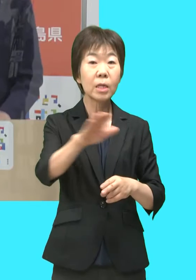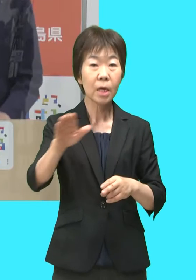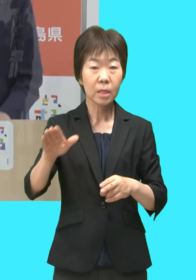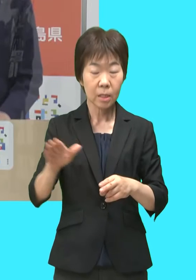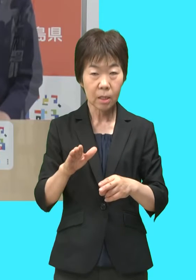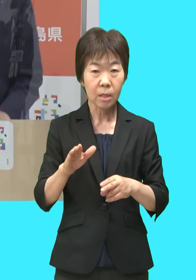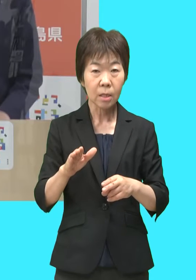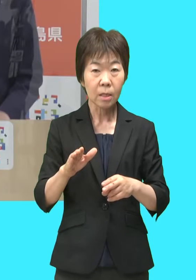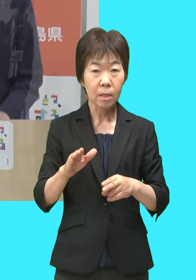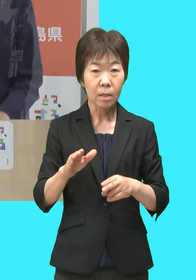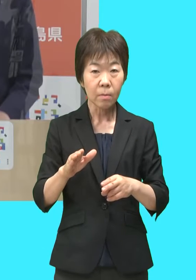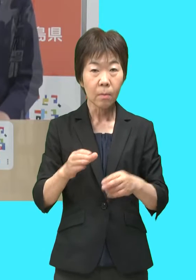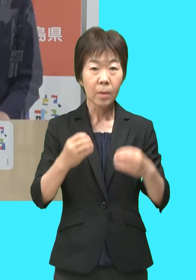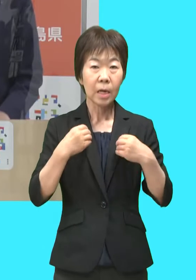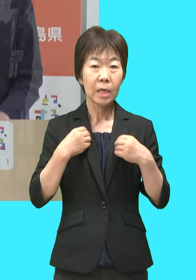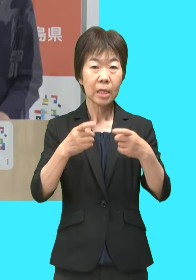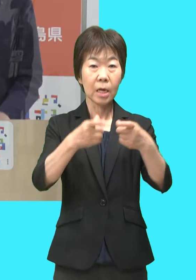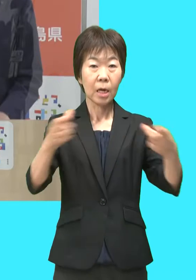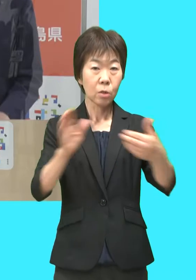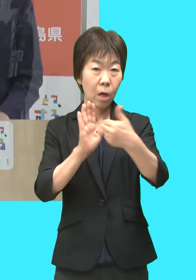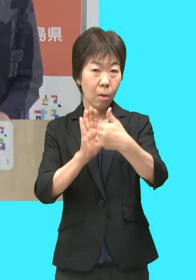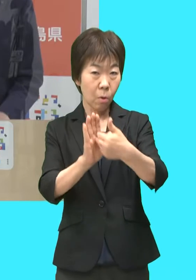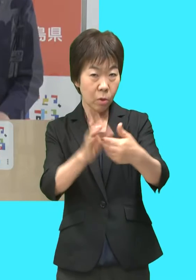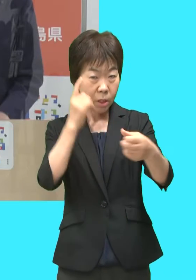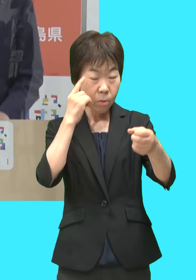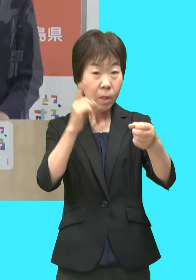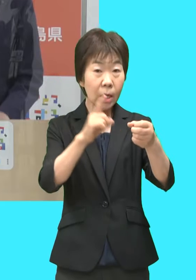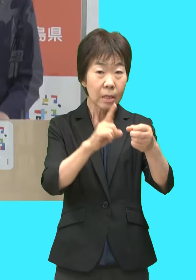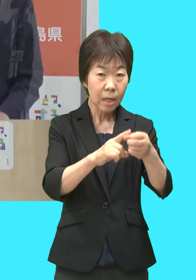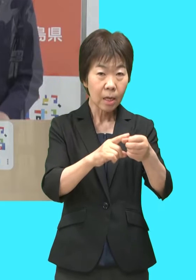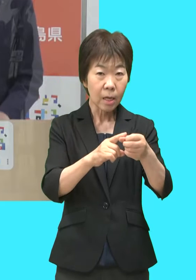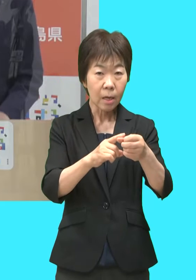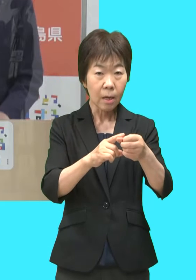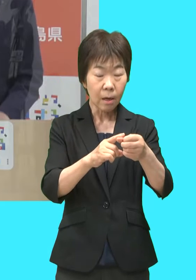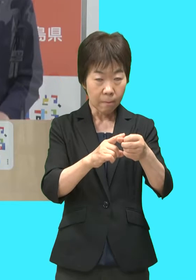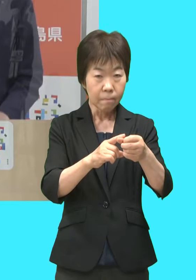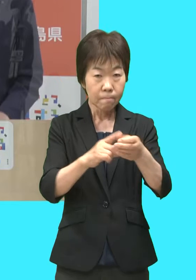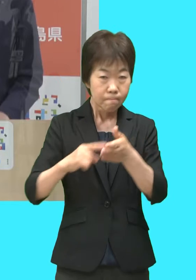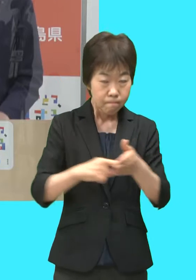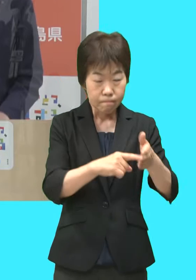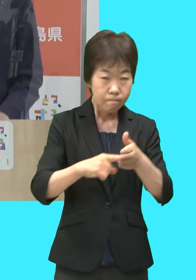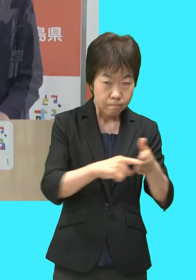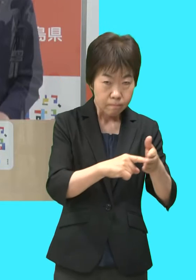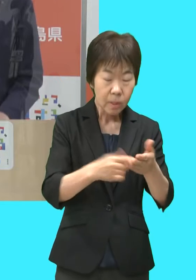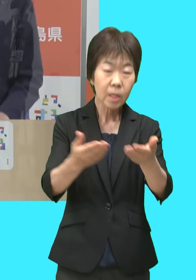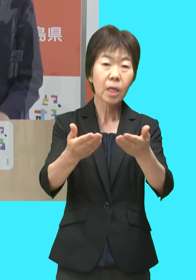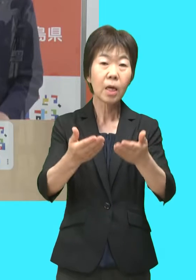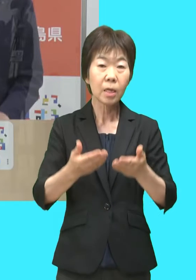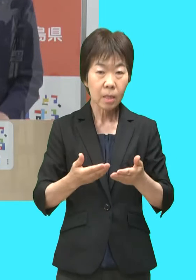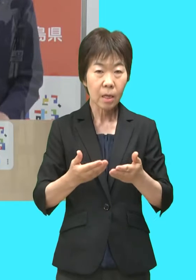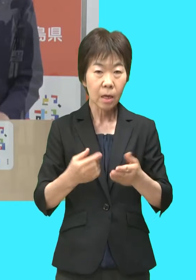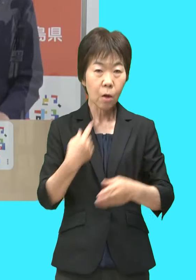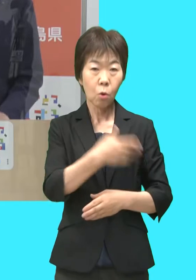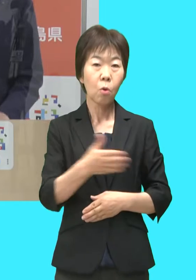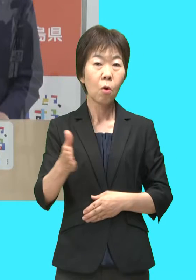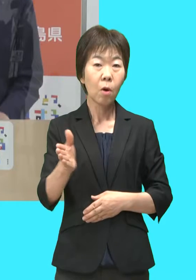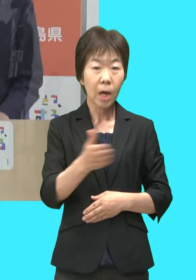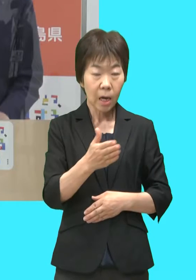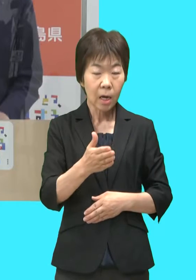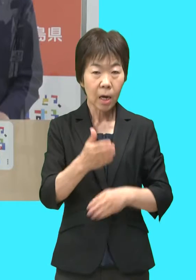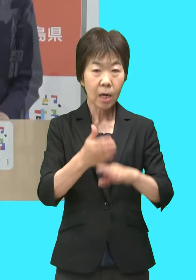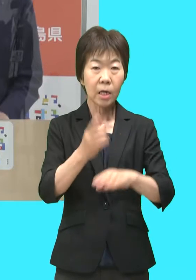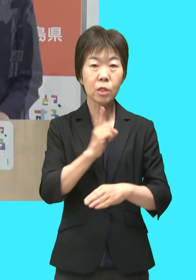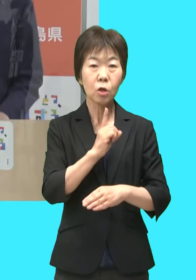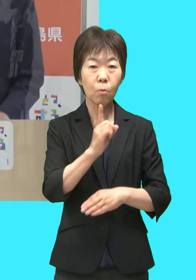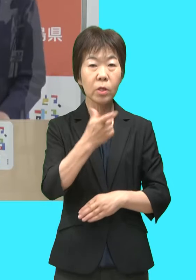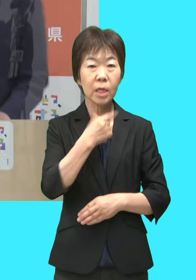に大変感染拡大防止に向けてご尽力をいただいていることに心から感謝を申し上げたいと思